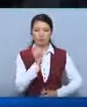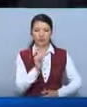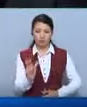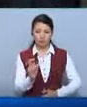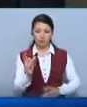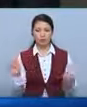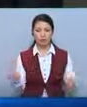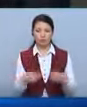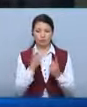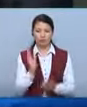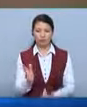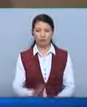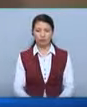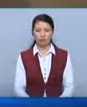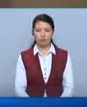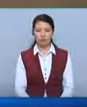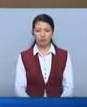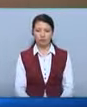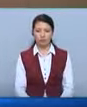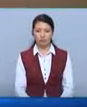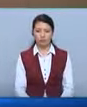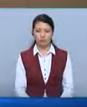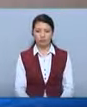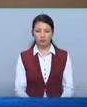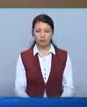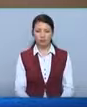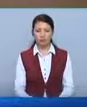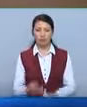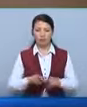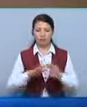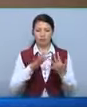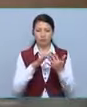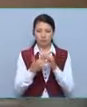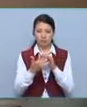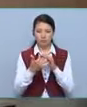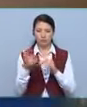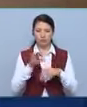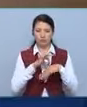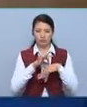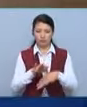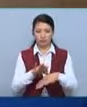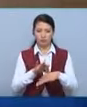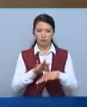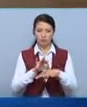түйткілі ұмтылары анық. Көгілдір отпен ауылды қамтамасыз етіп отырсыздар. Рахмет аудан